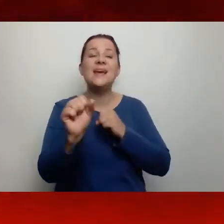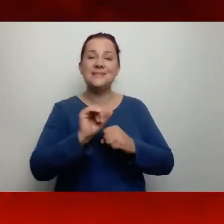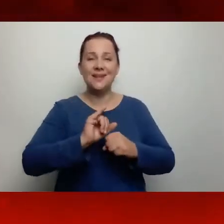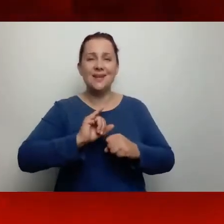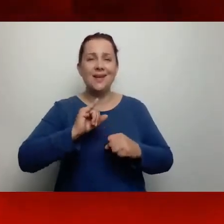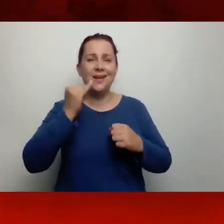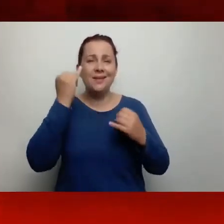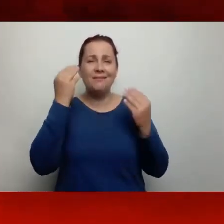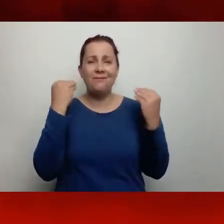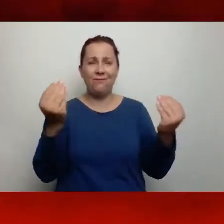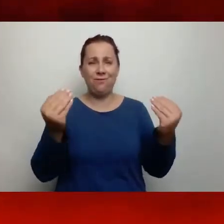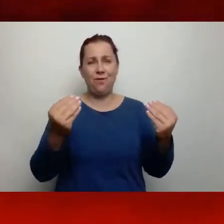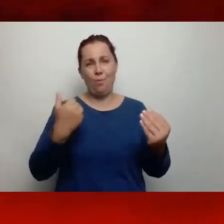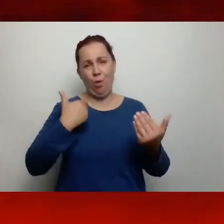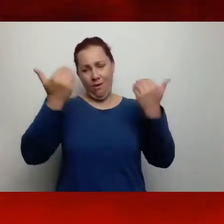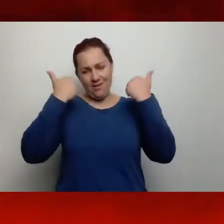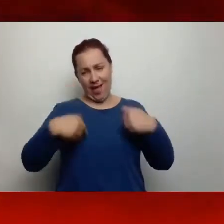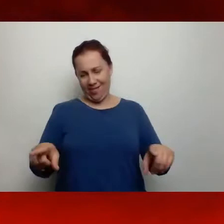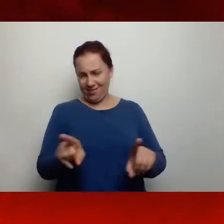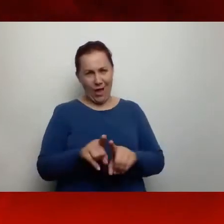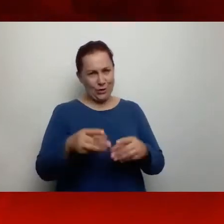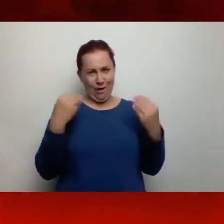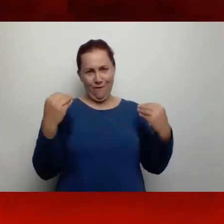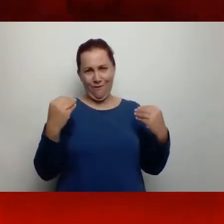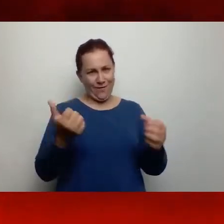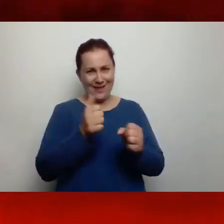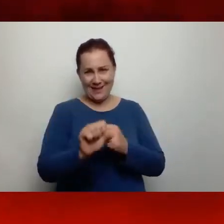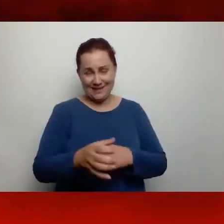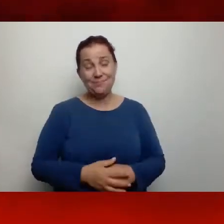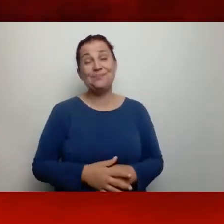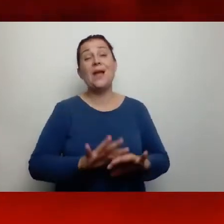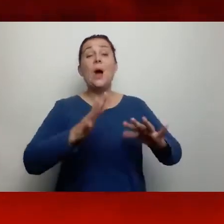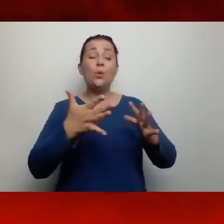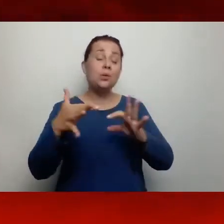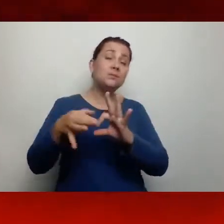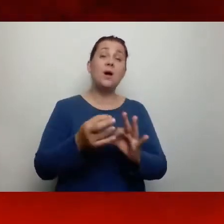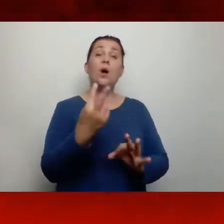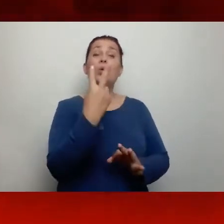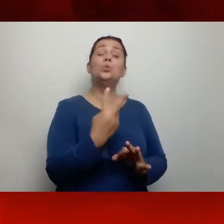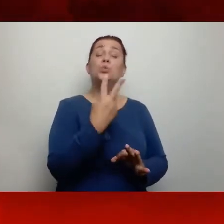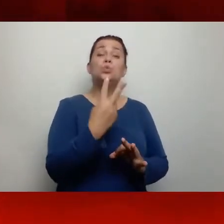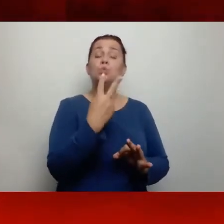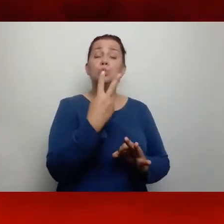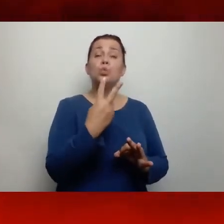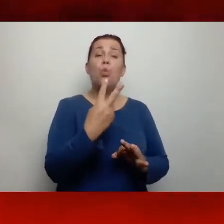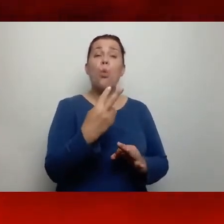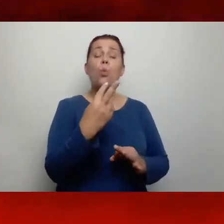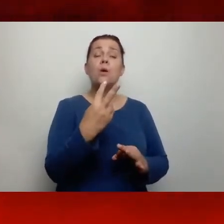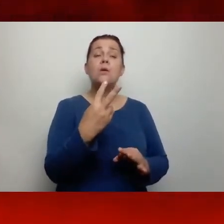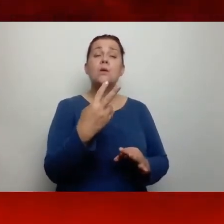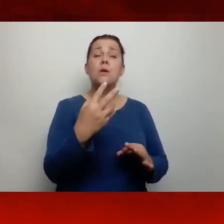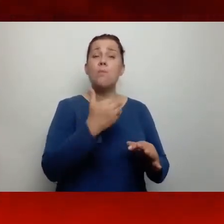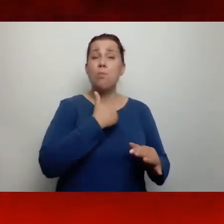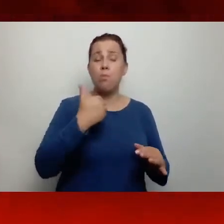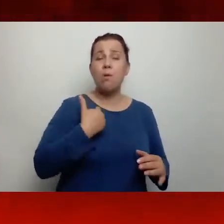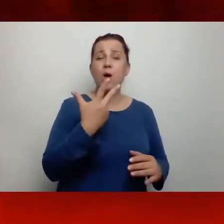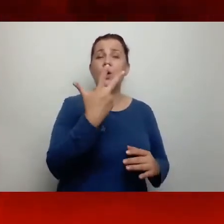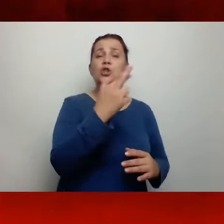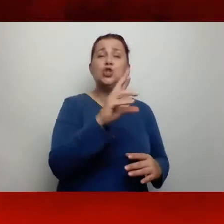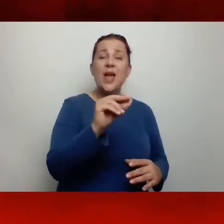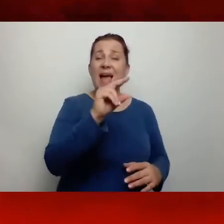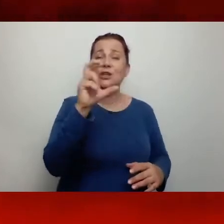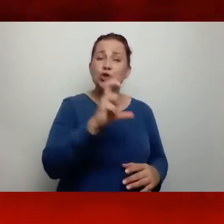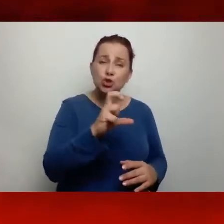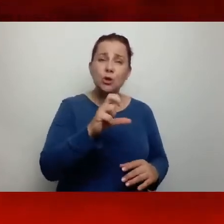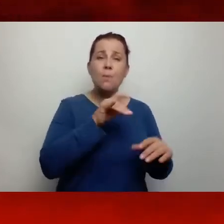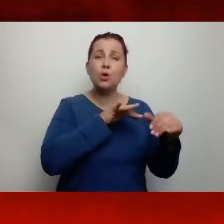jest idealny. A jeśli chodzi o okres II Rzeczypospolitej, okres, którym tworzył Witkacy, to